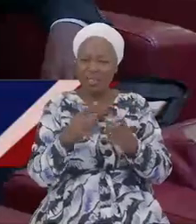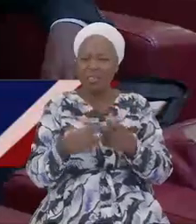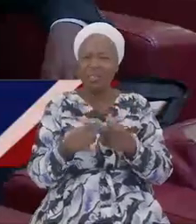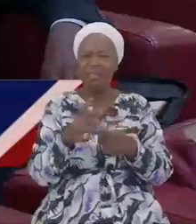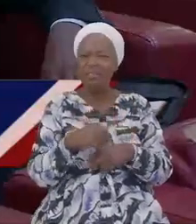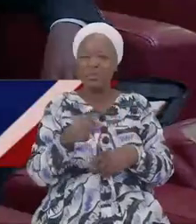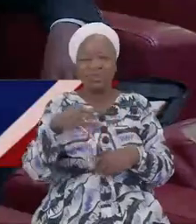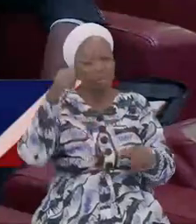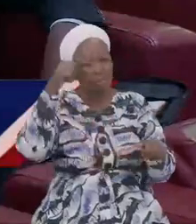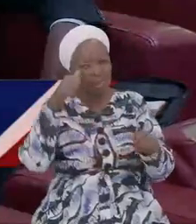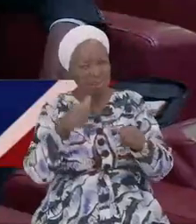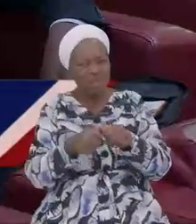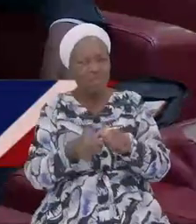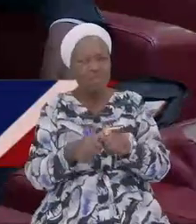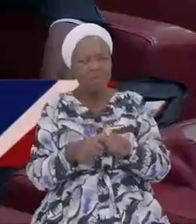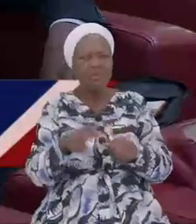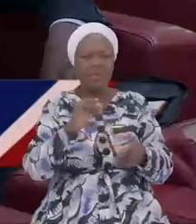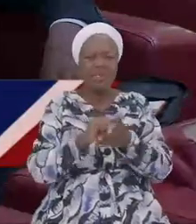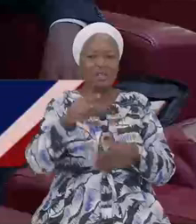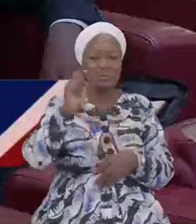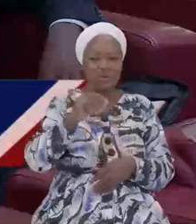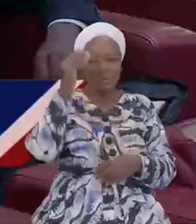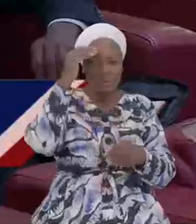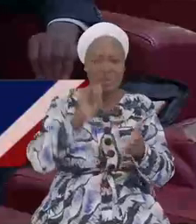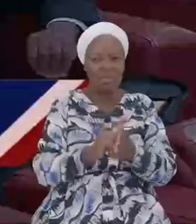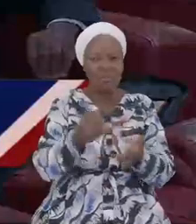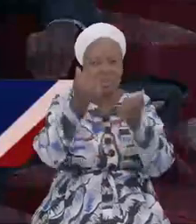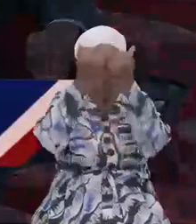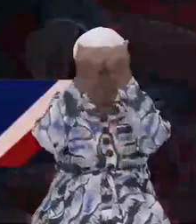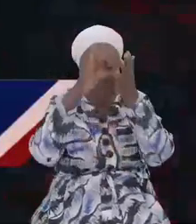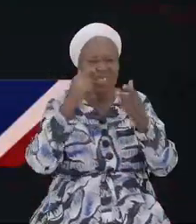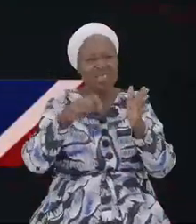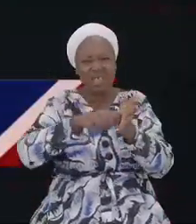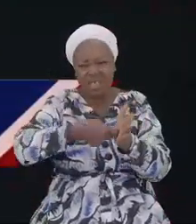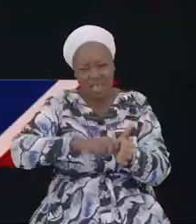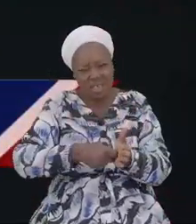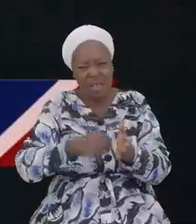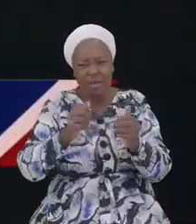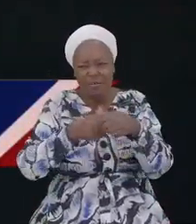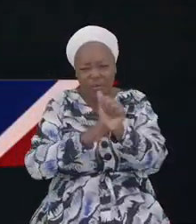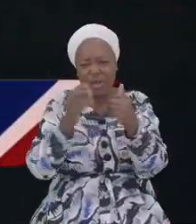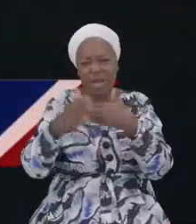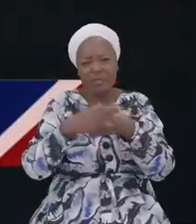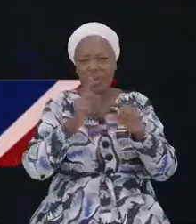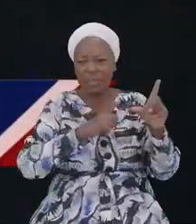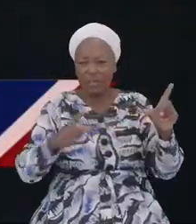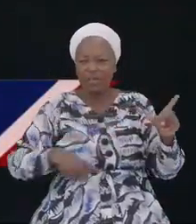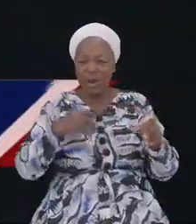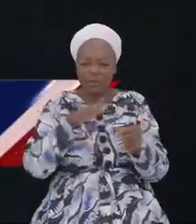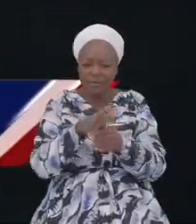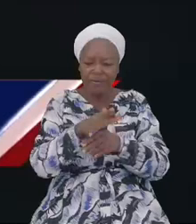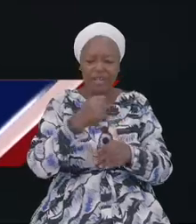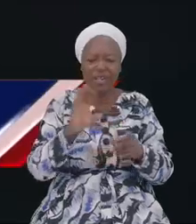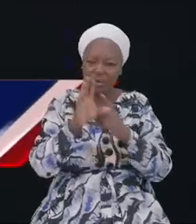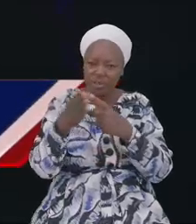est la clé, mais c'est l'obéissance qui est la clé. Suivre le Seigneur et accomplir les conditions, remplir